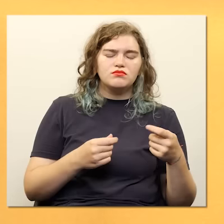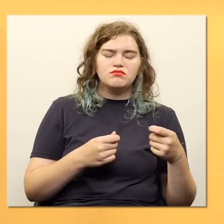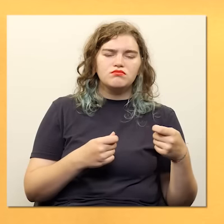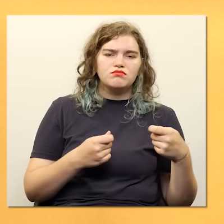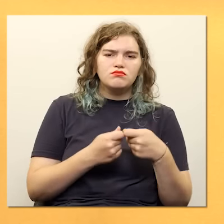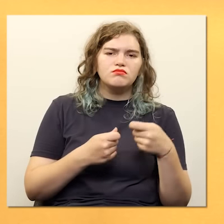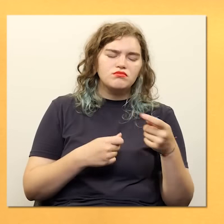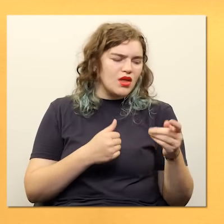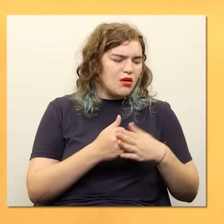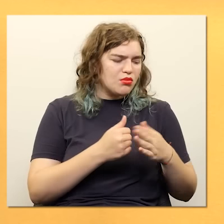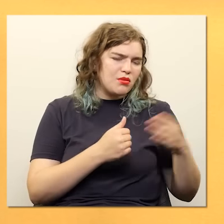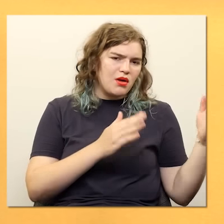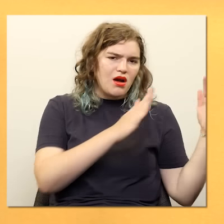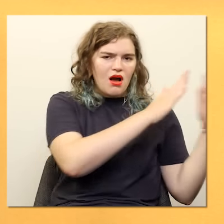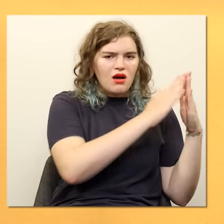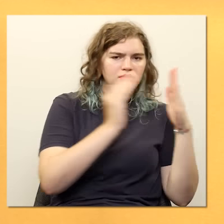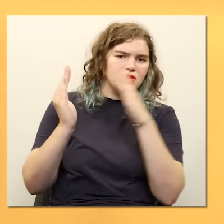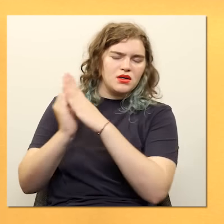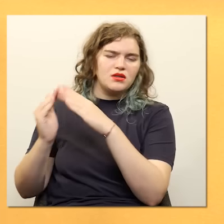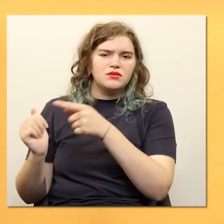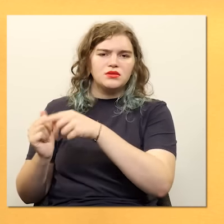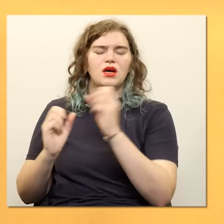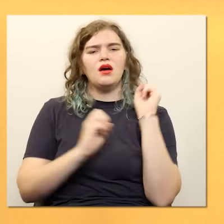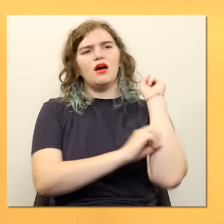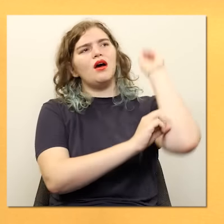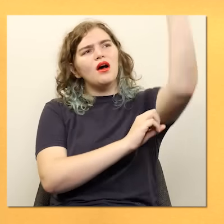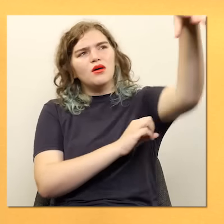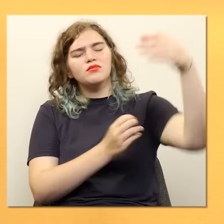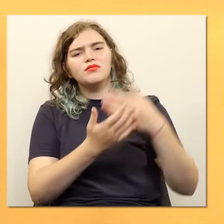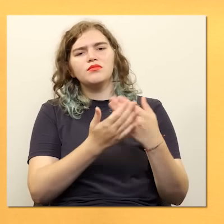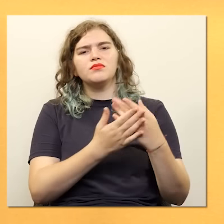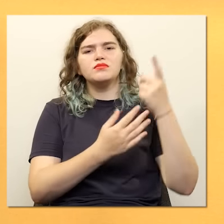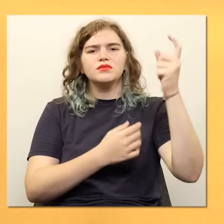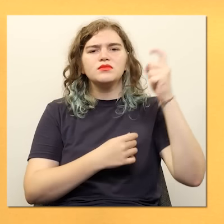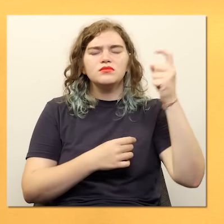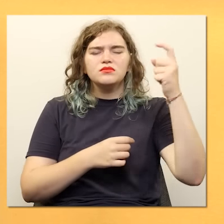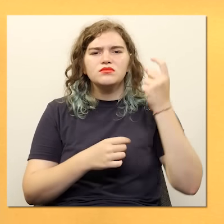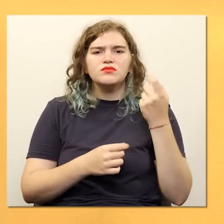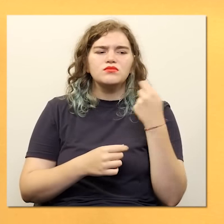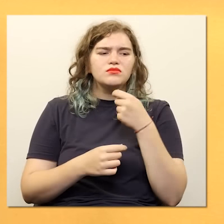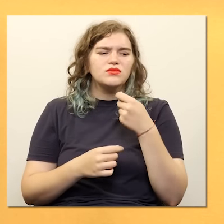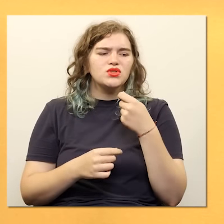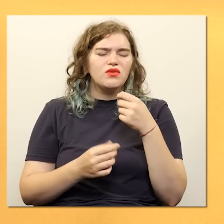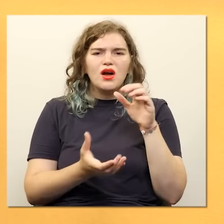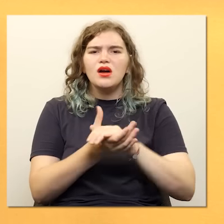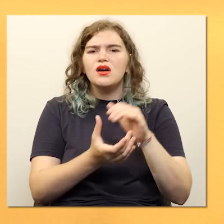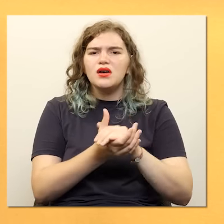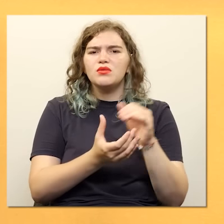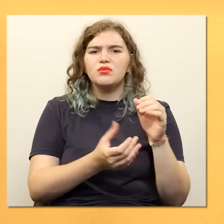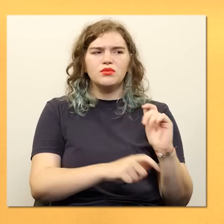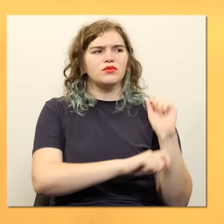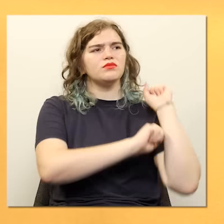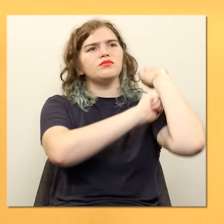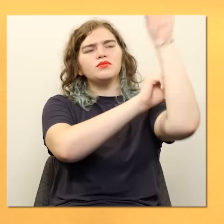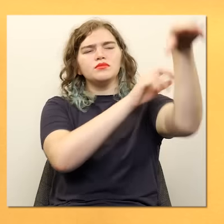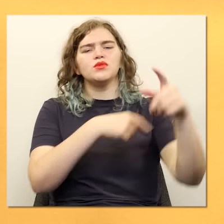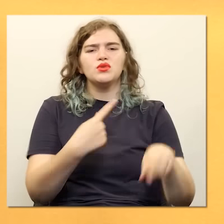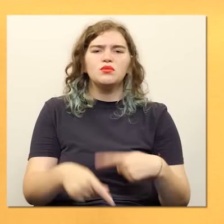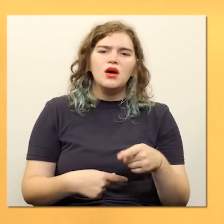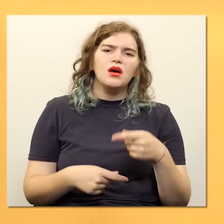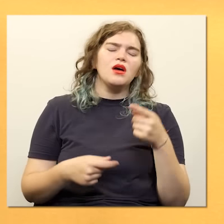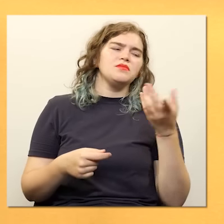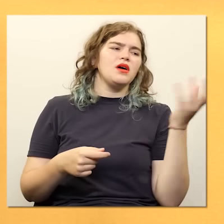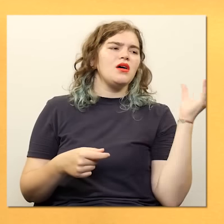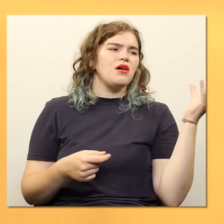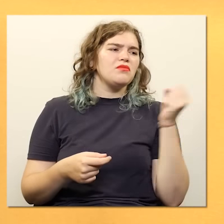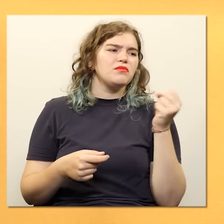chiar casă lângă noi. O venit și o aruncat peste rudă o robă de cărbuni. Iar o